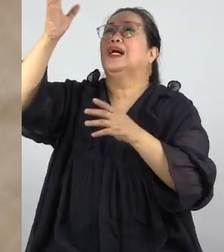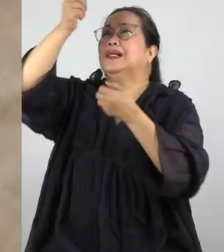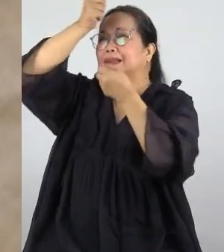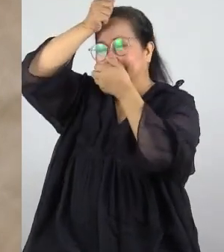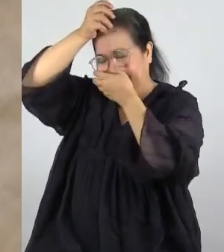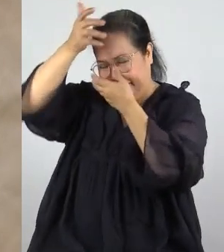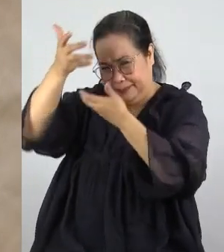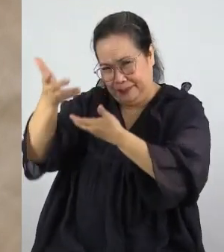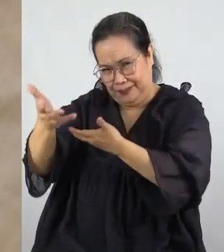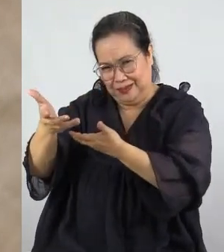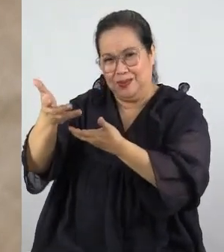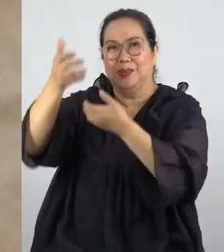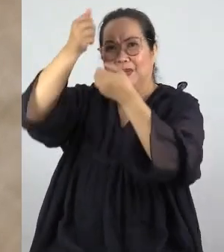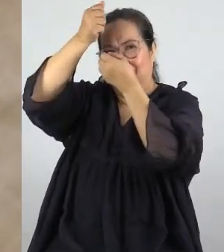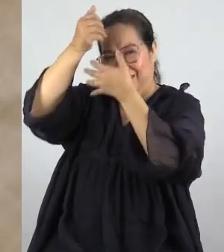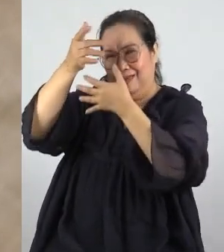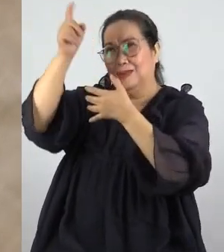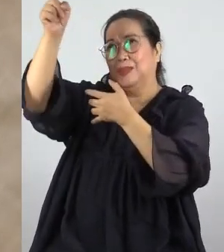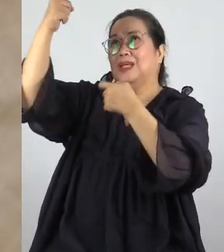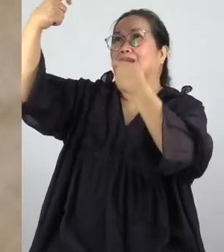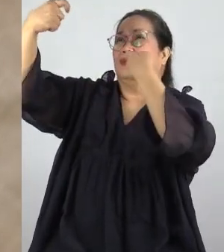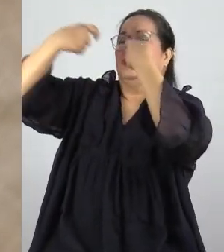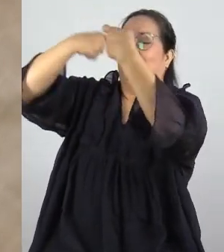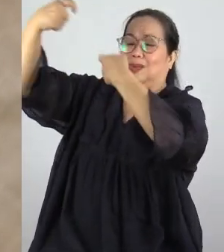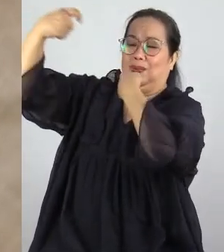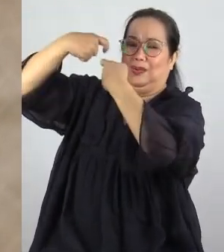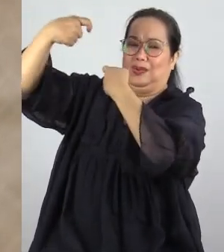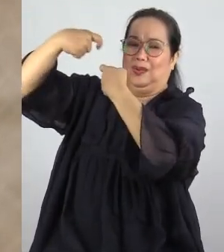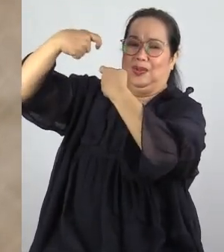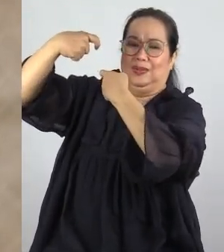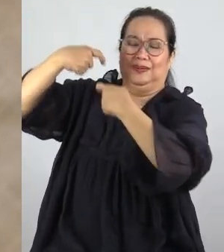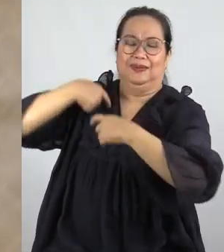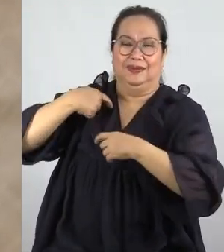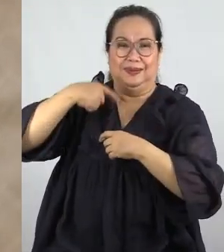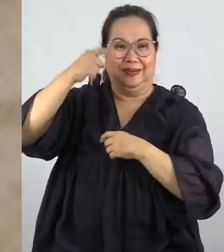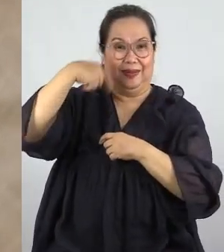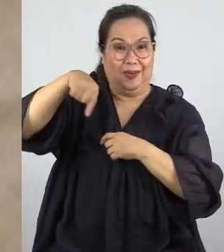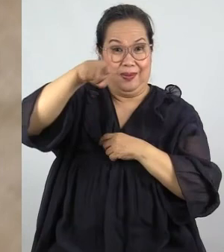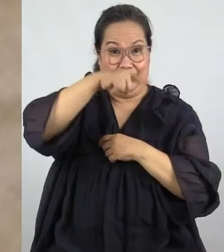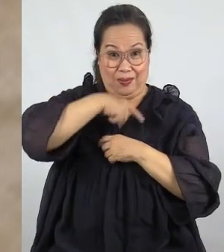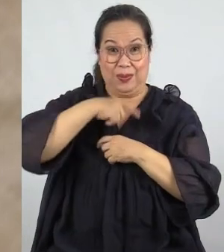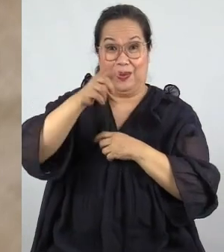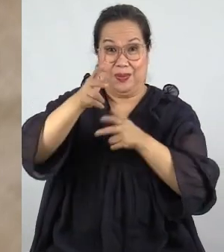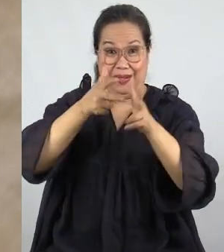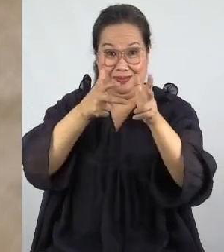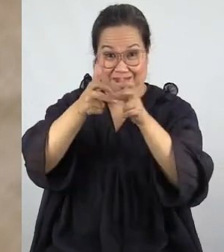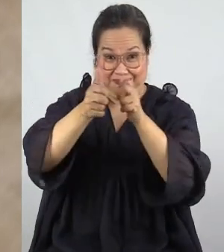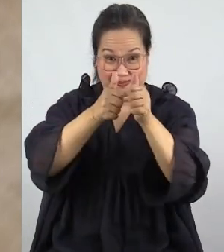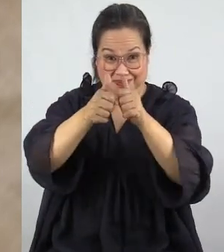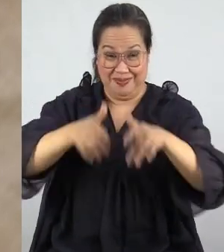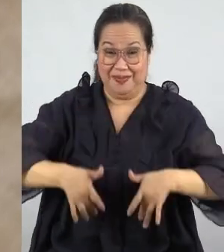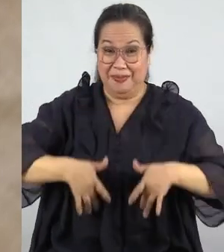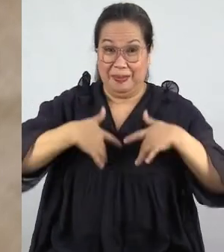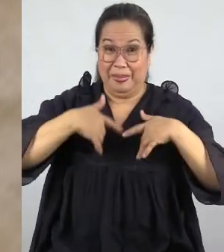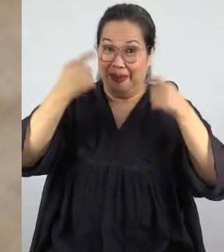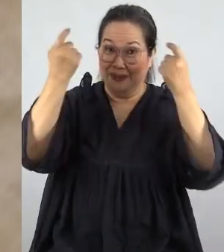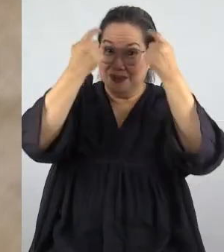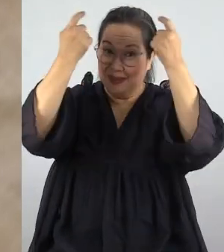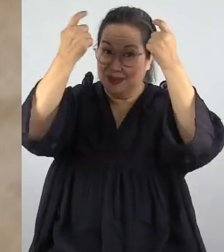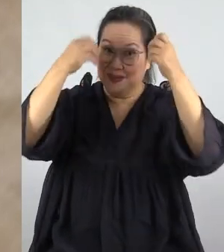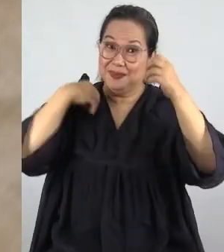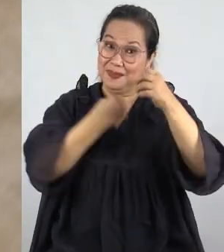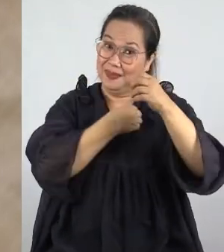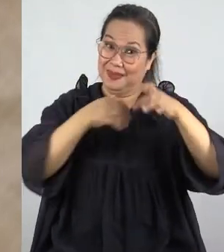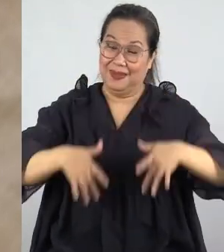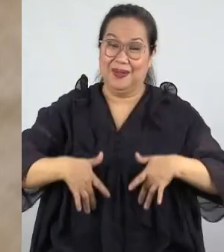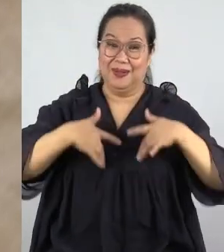kapatid sa Kanyang pamamahala at tayo ay makakatakbo ng may tagumpay para